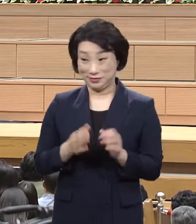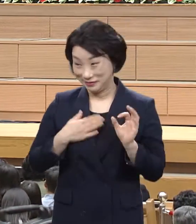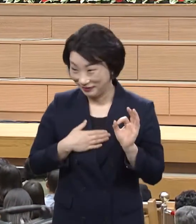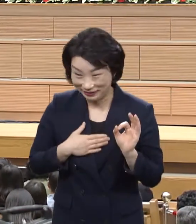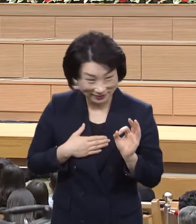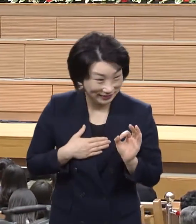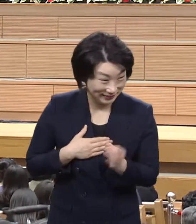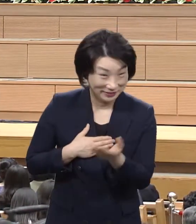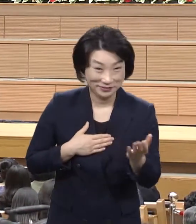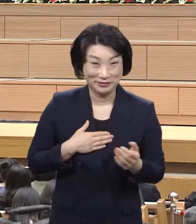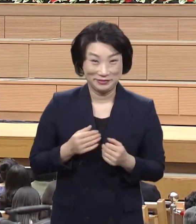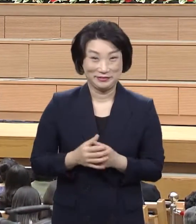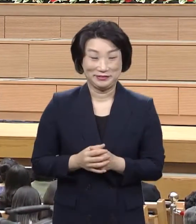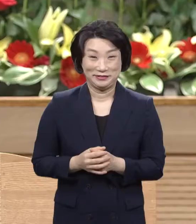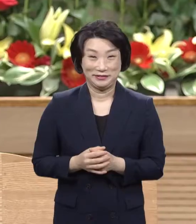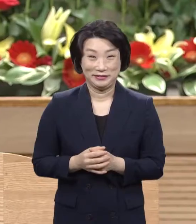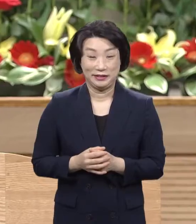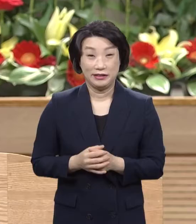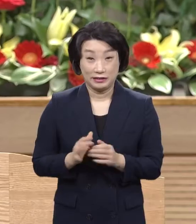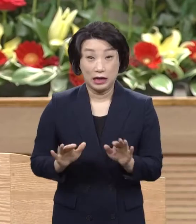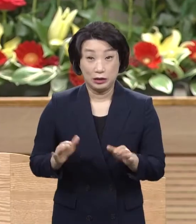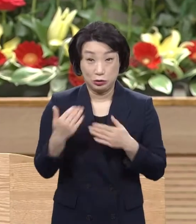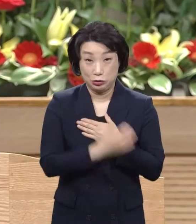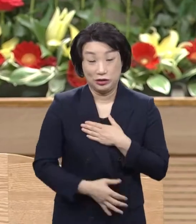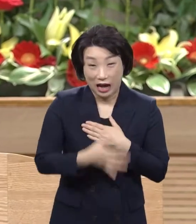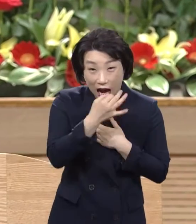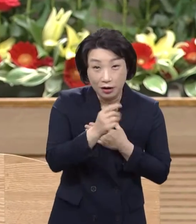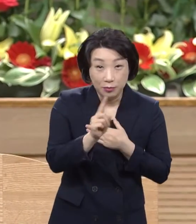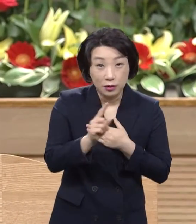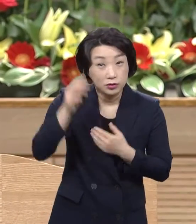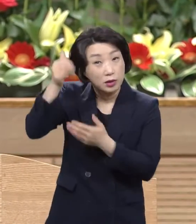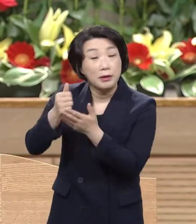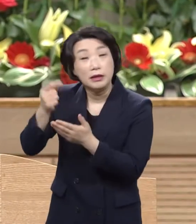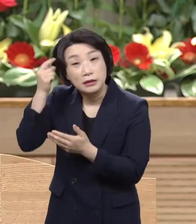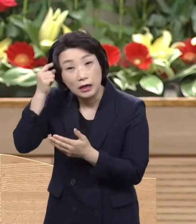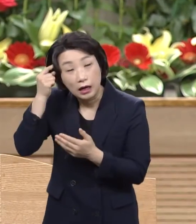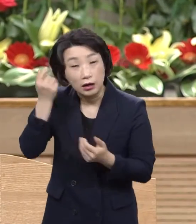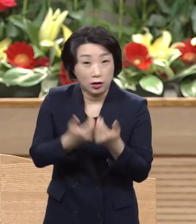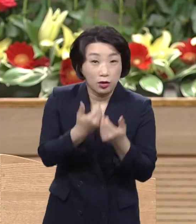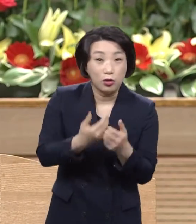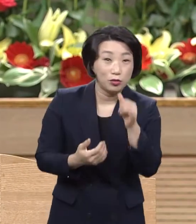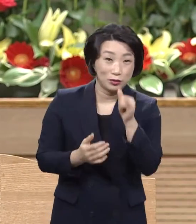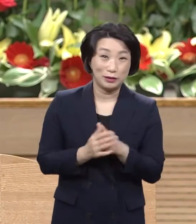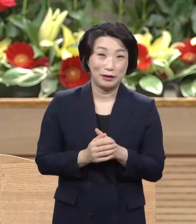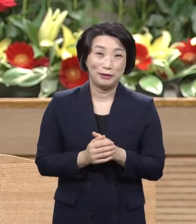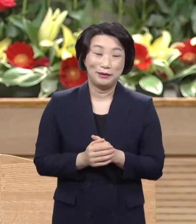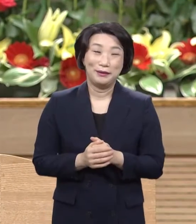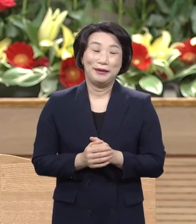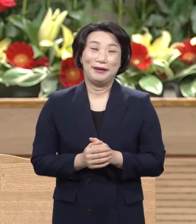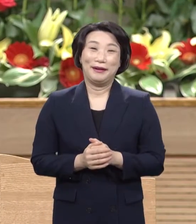이해가 됩니까? 근데 육신의 소욕이 성령의 소욕을 거스린다.